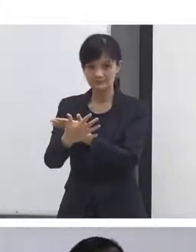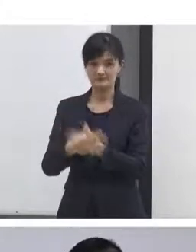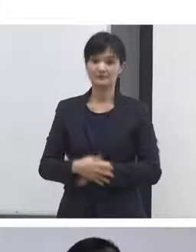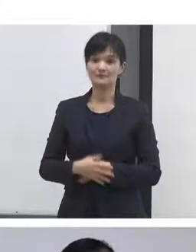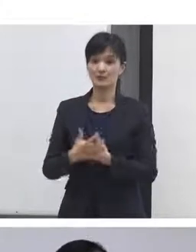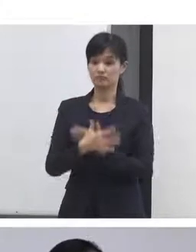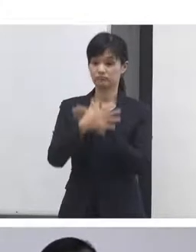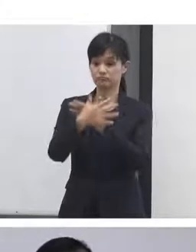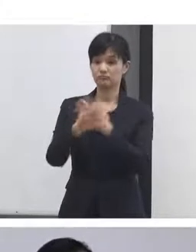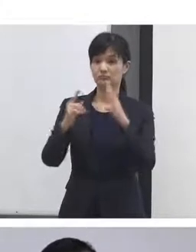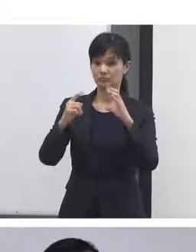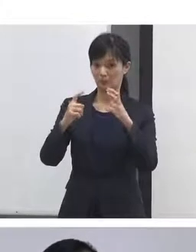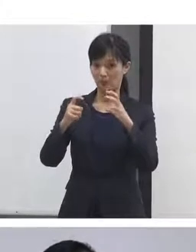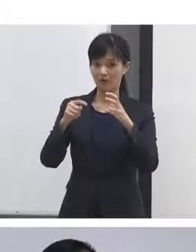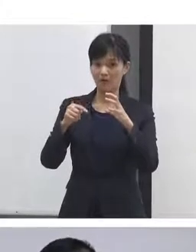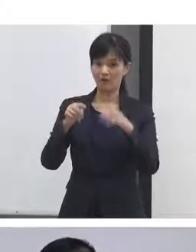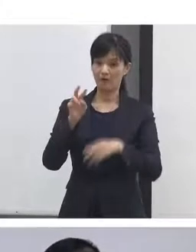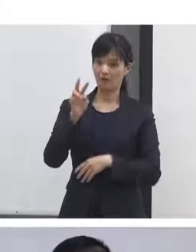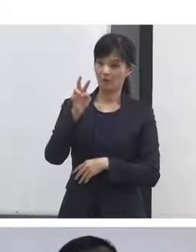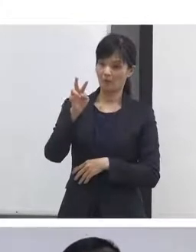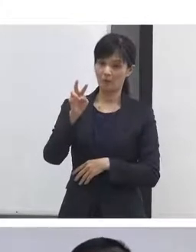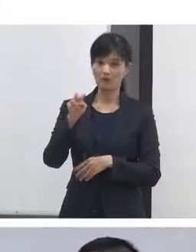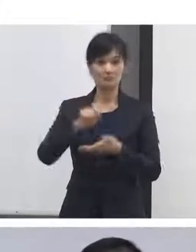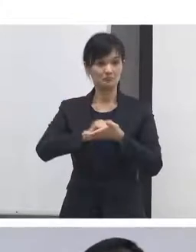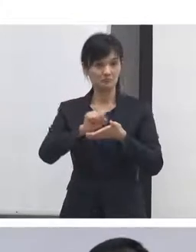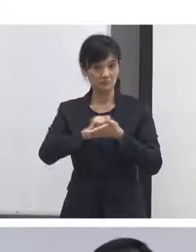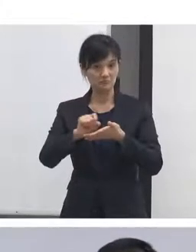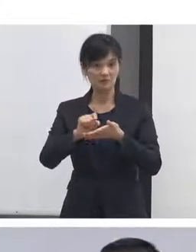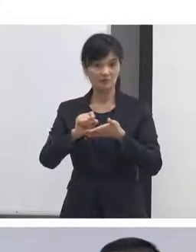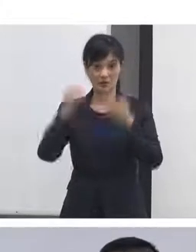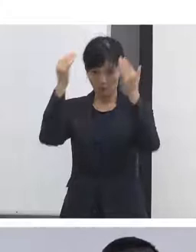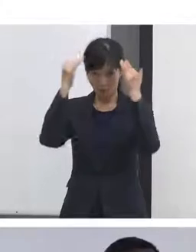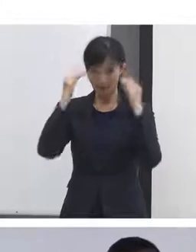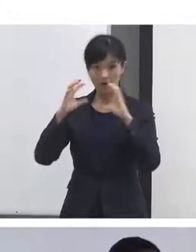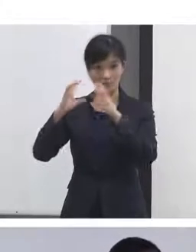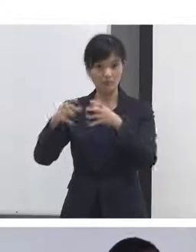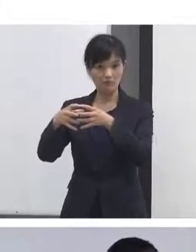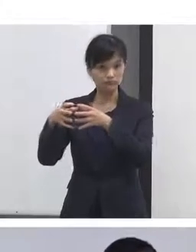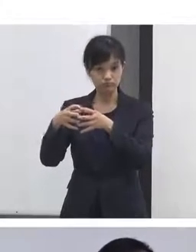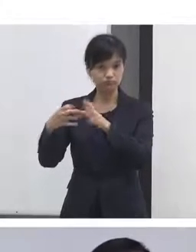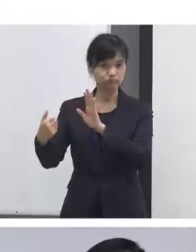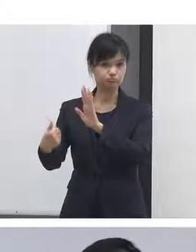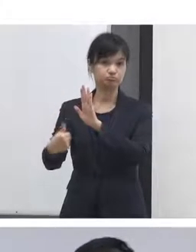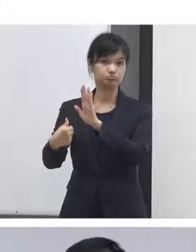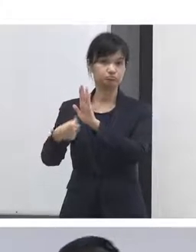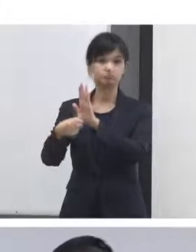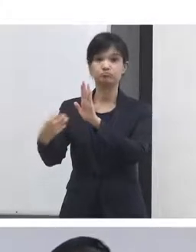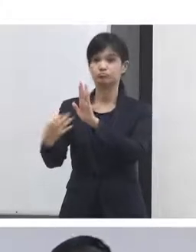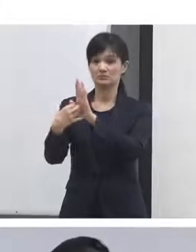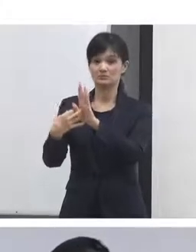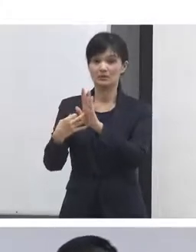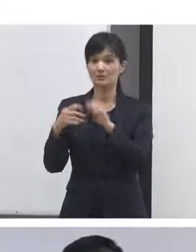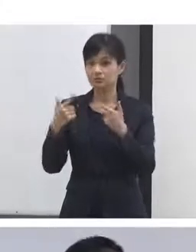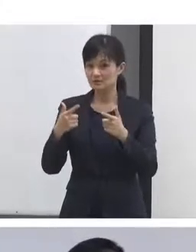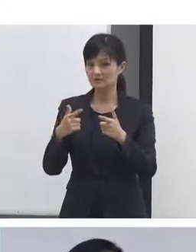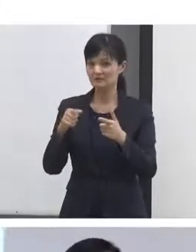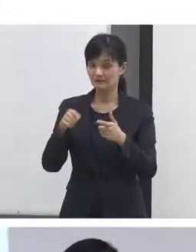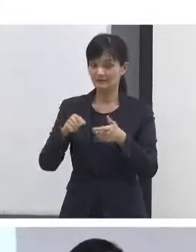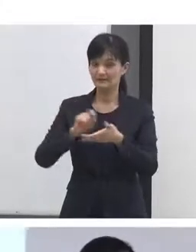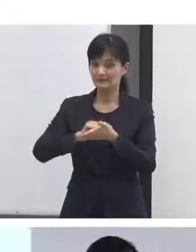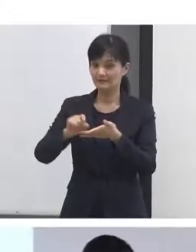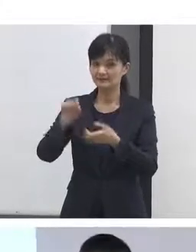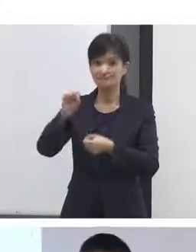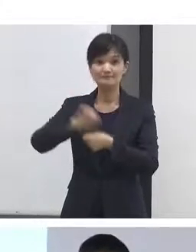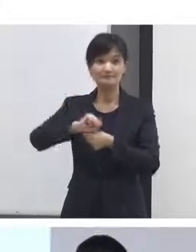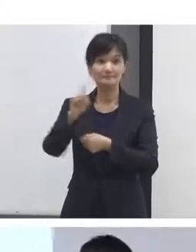而且盛大的场合上面，他们并没有只写 Call for Korea， 他们并没有只写他们组织的名字，他们写的是 Call for Korea 以